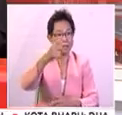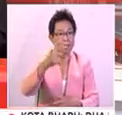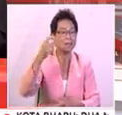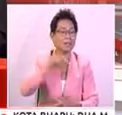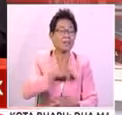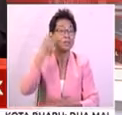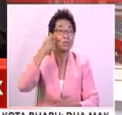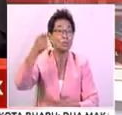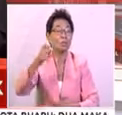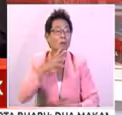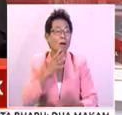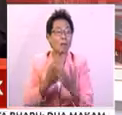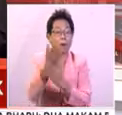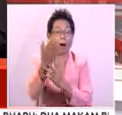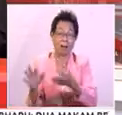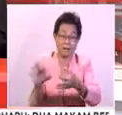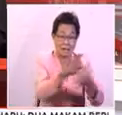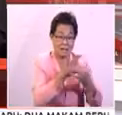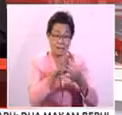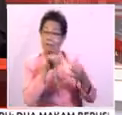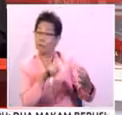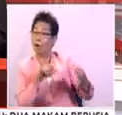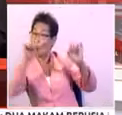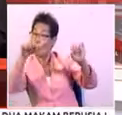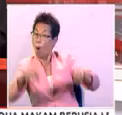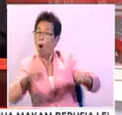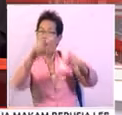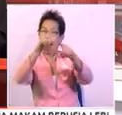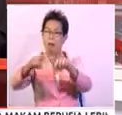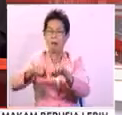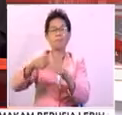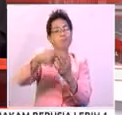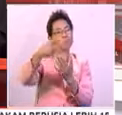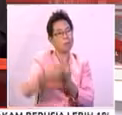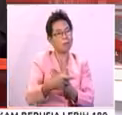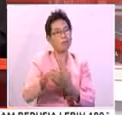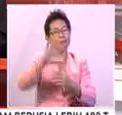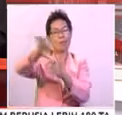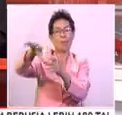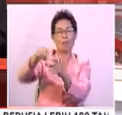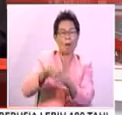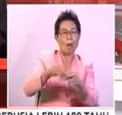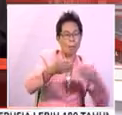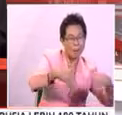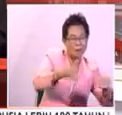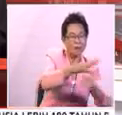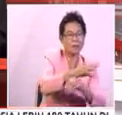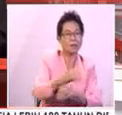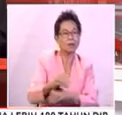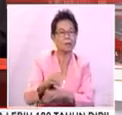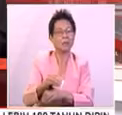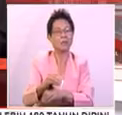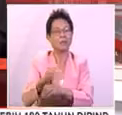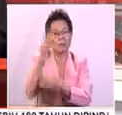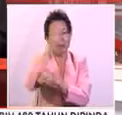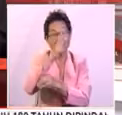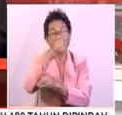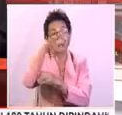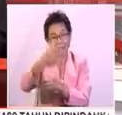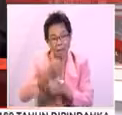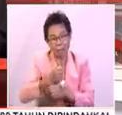Ahmad berkata menerusi kerjasama itu, ia membolehkan pelbagai program melibatkan pemasaran dasar-dasar kerajaan